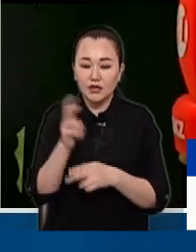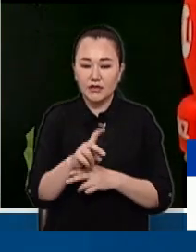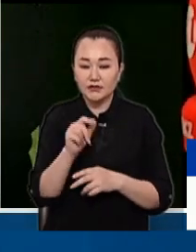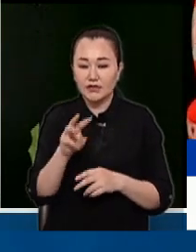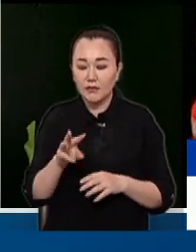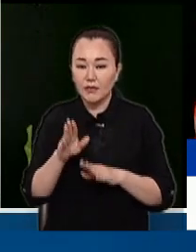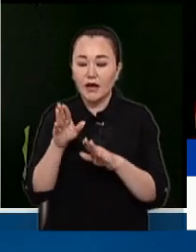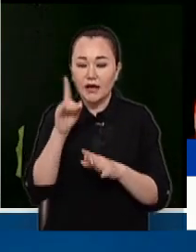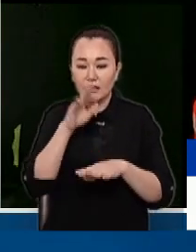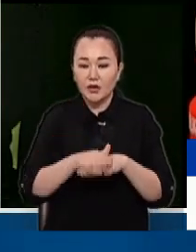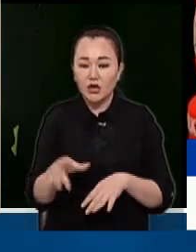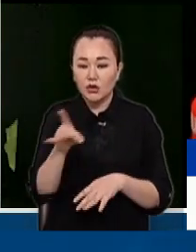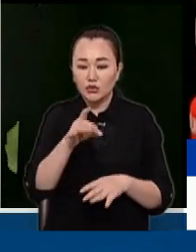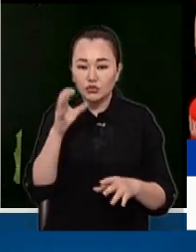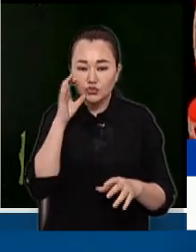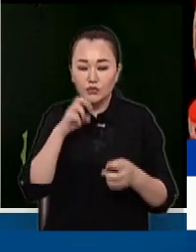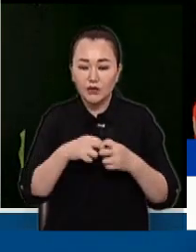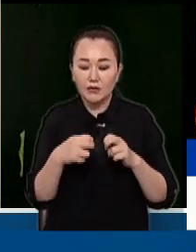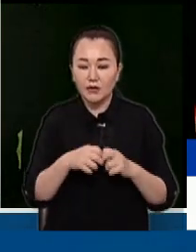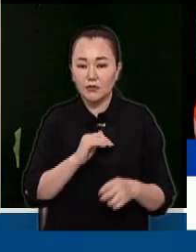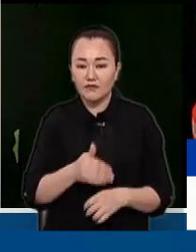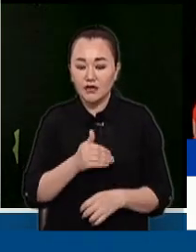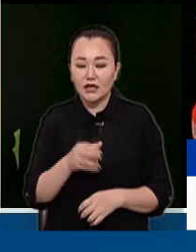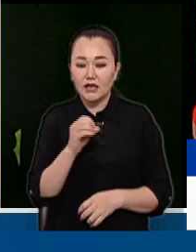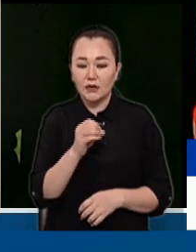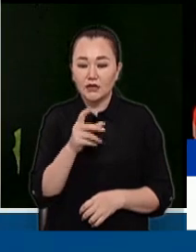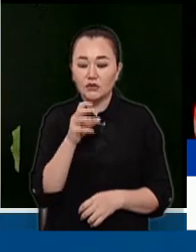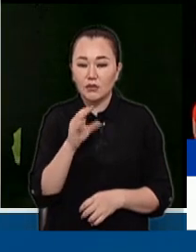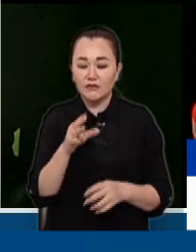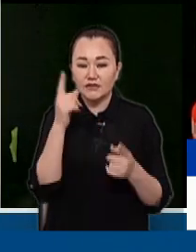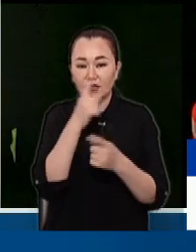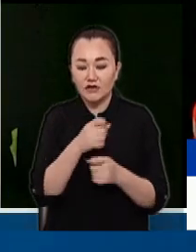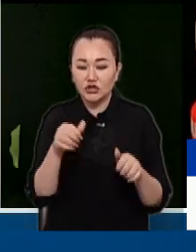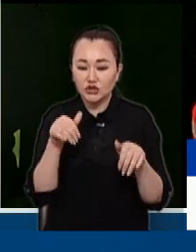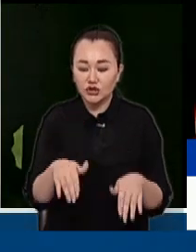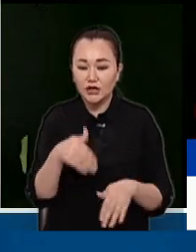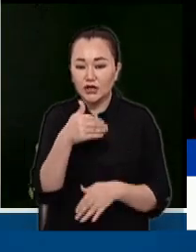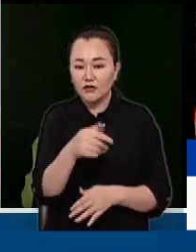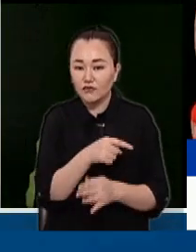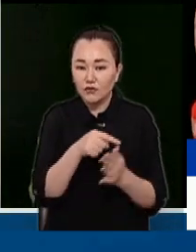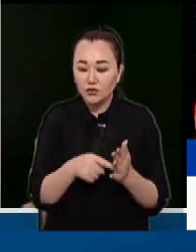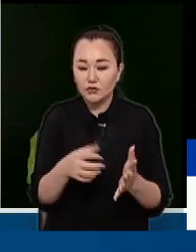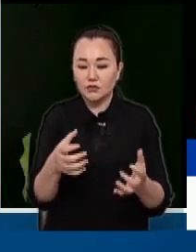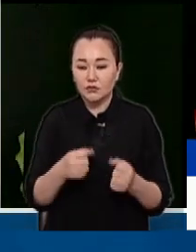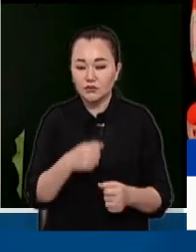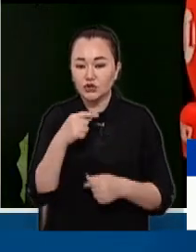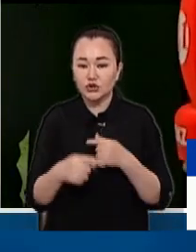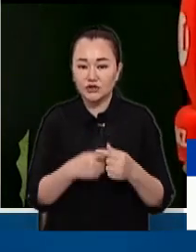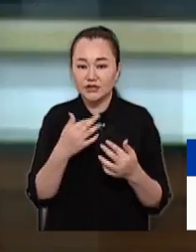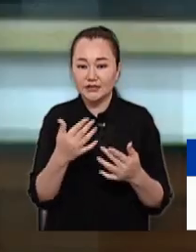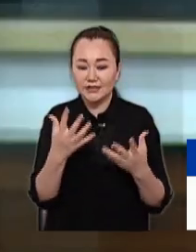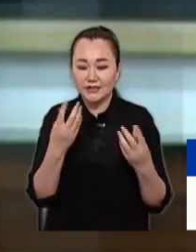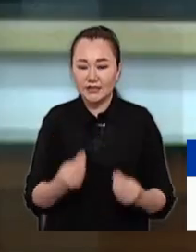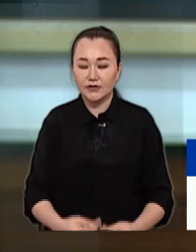зам акима района. Выслушав проблемы фермеров, Ербол Урманов заявил, решение по их вопросам примут через несколько